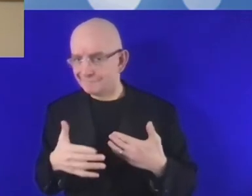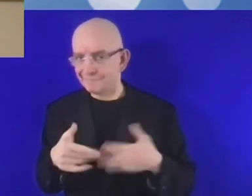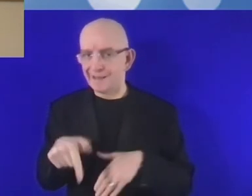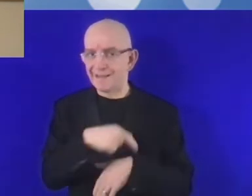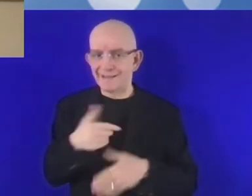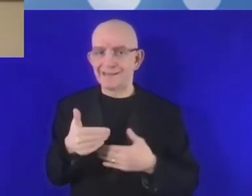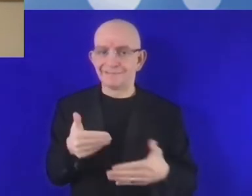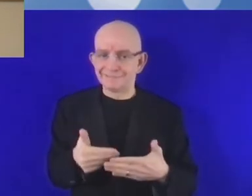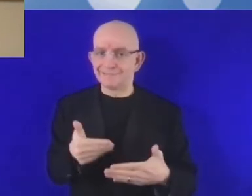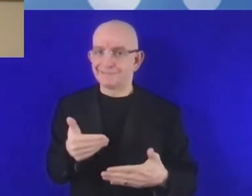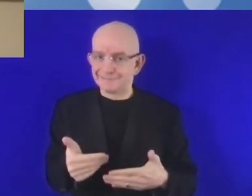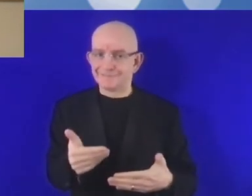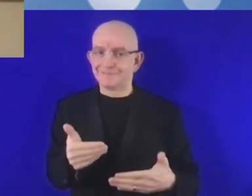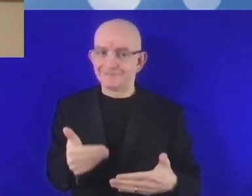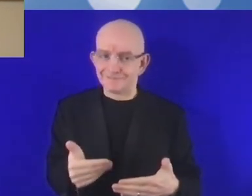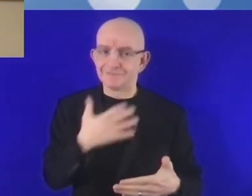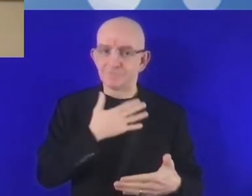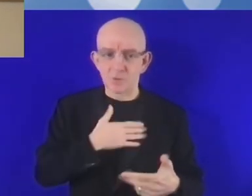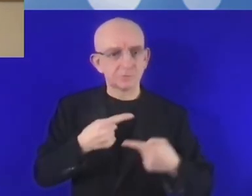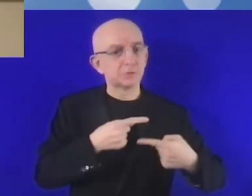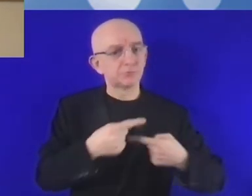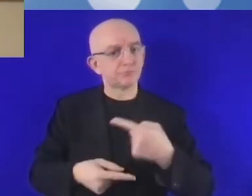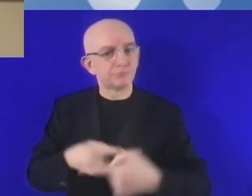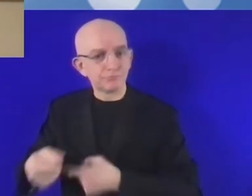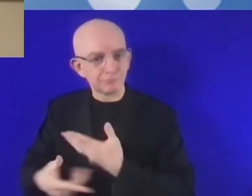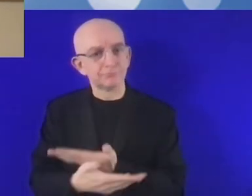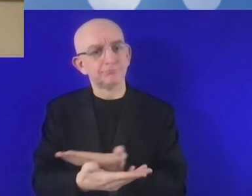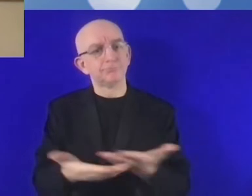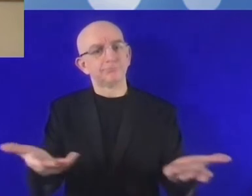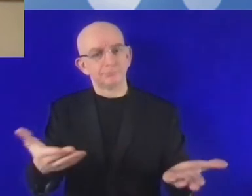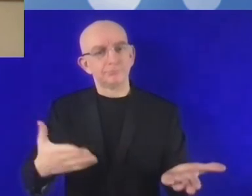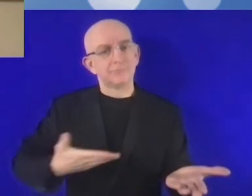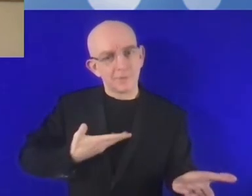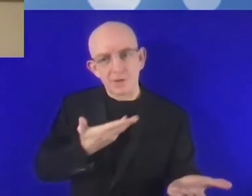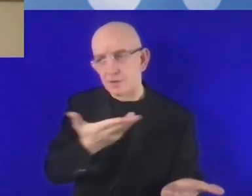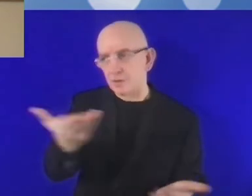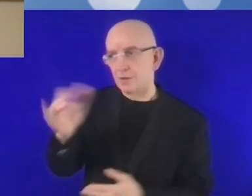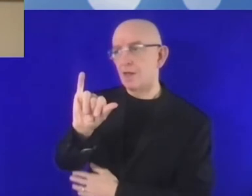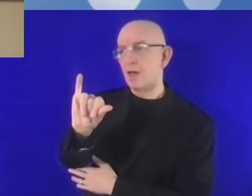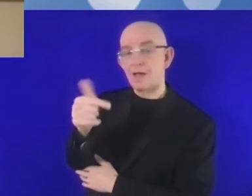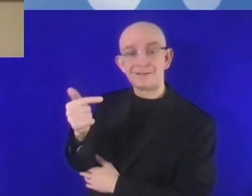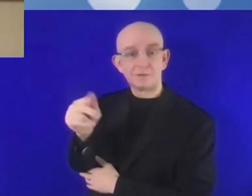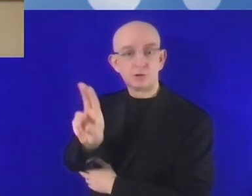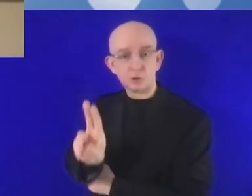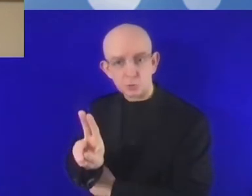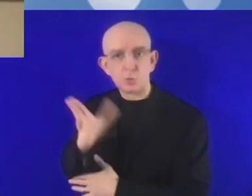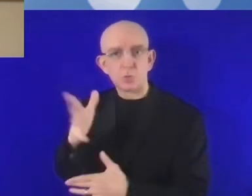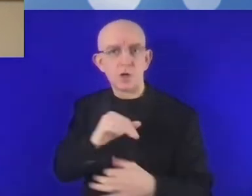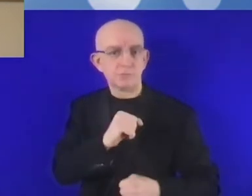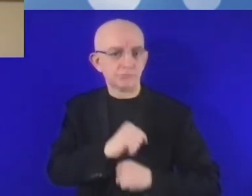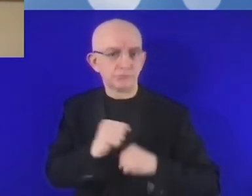للجميع المستخدمين. يجب أيضا نود أن نطلب من المنظمات